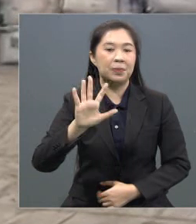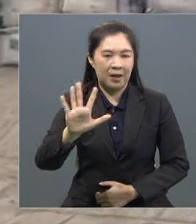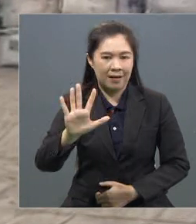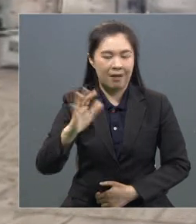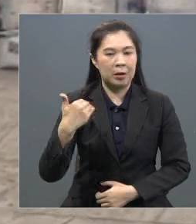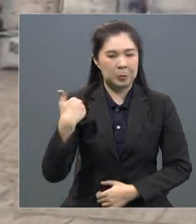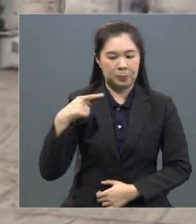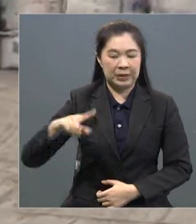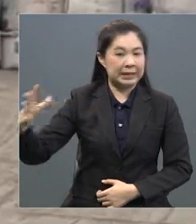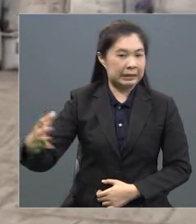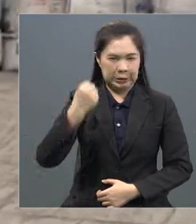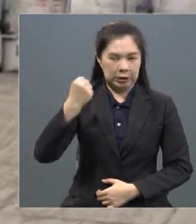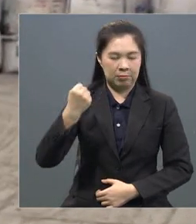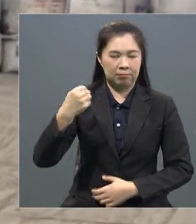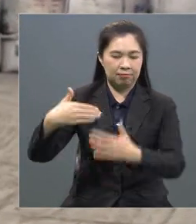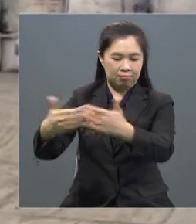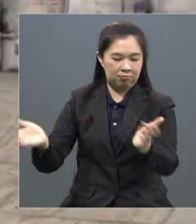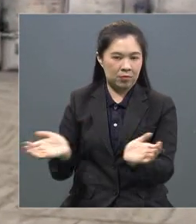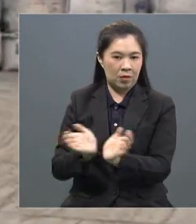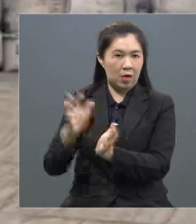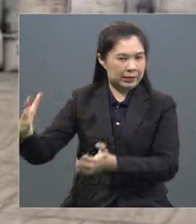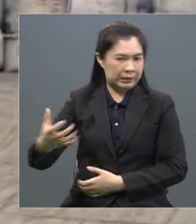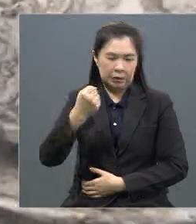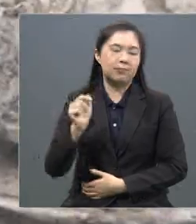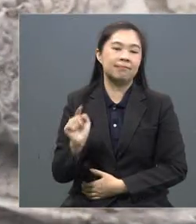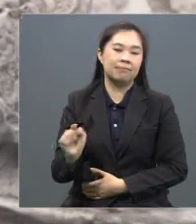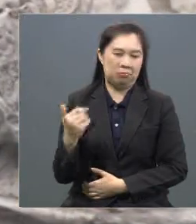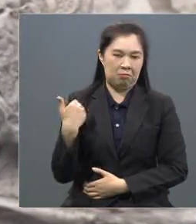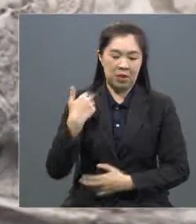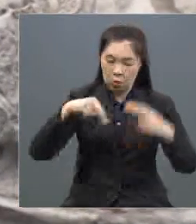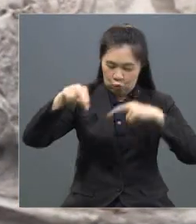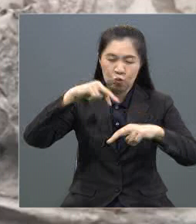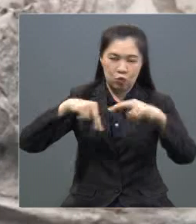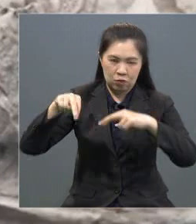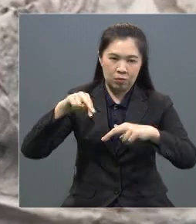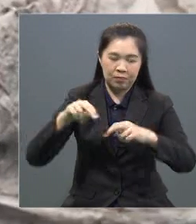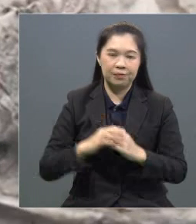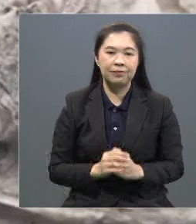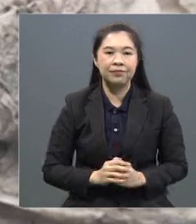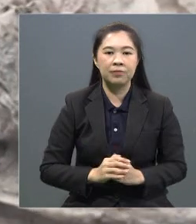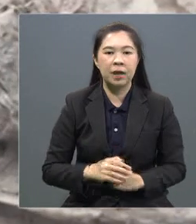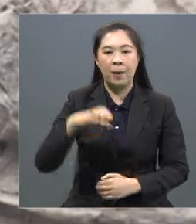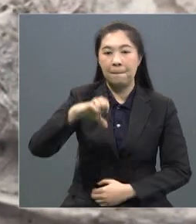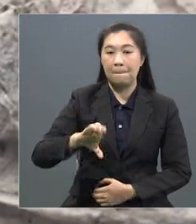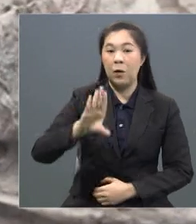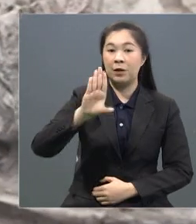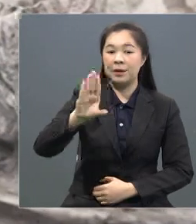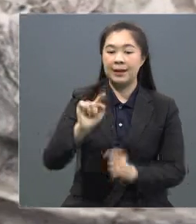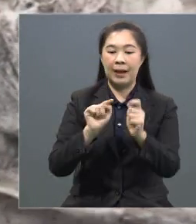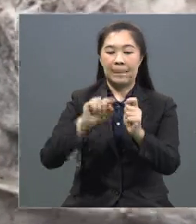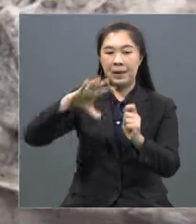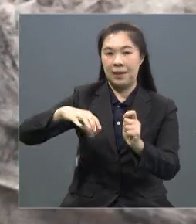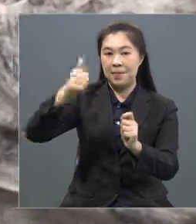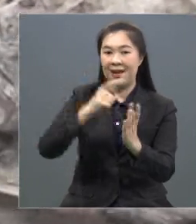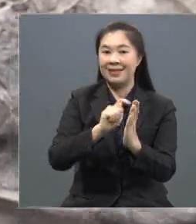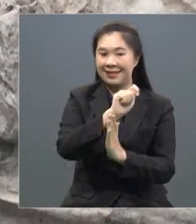อายัดกากแคดเมียมกากสังกสีแล้วก็ส่วนอื่นๆไว้เพื่อมีการตรวจสอบนั่นเองค่ะส่วนบริษัทในพื้นที่ของอำเภอเมืองตาก